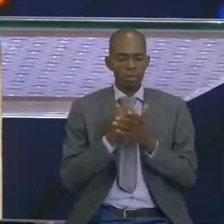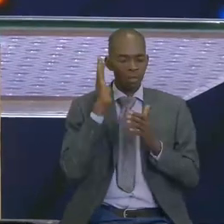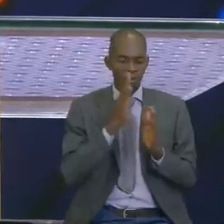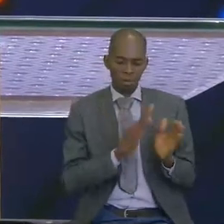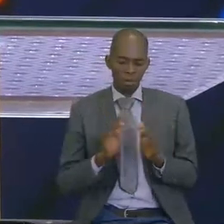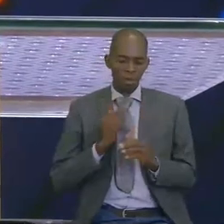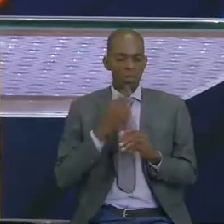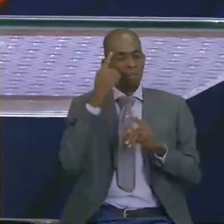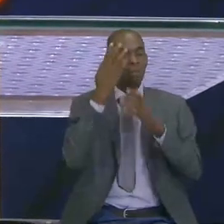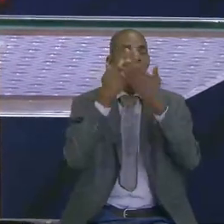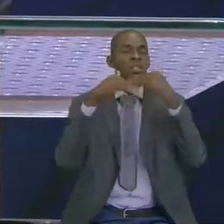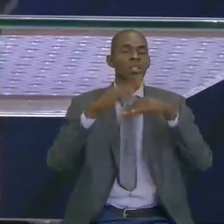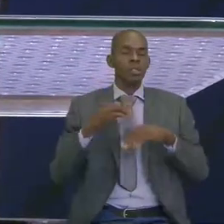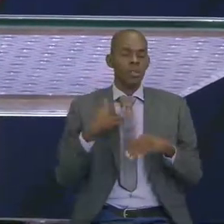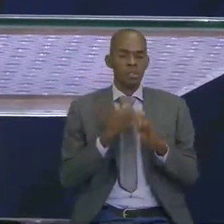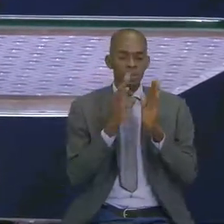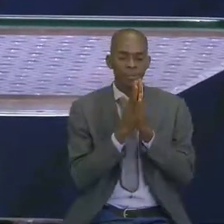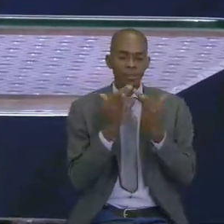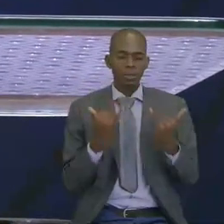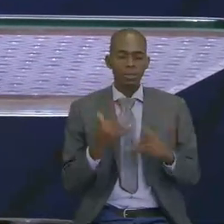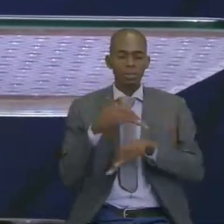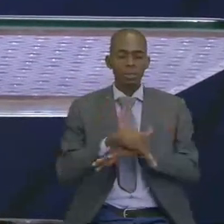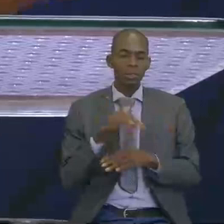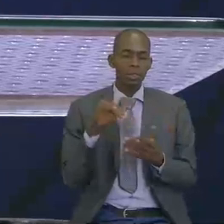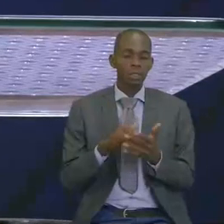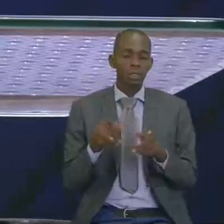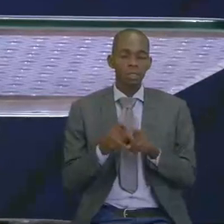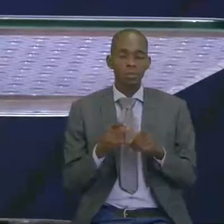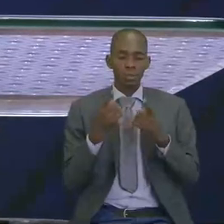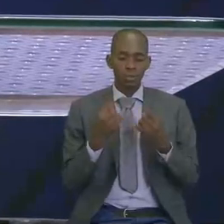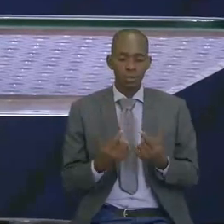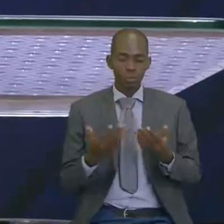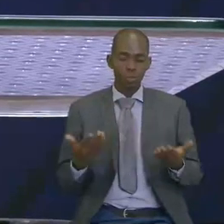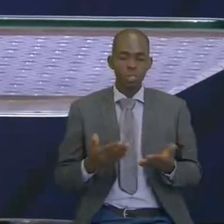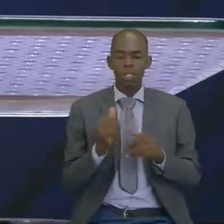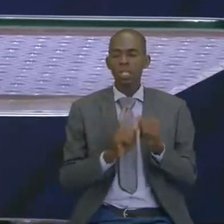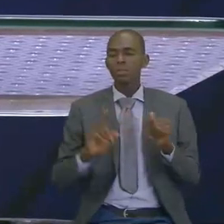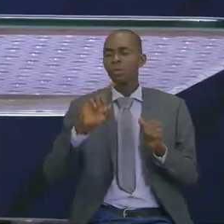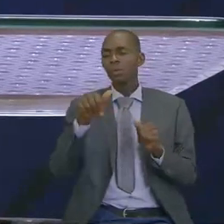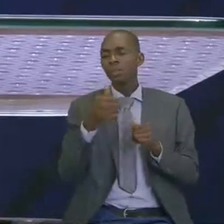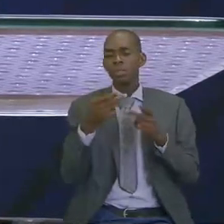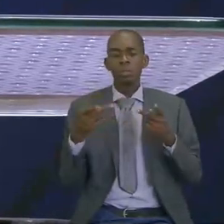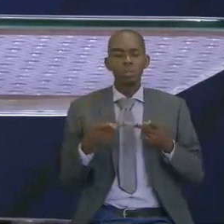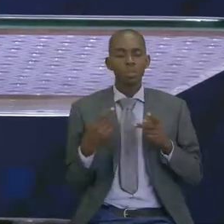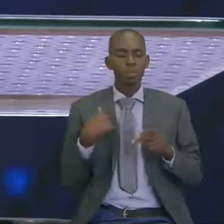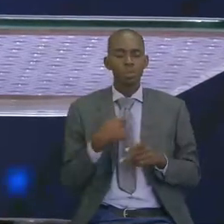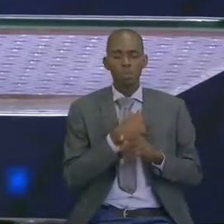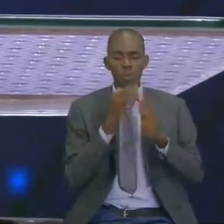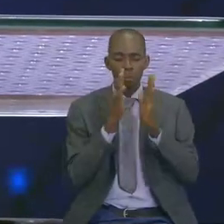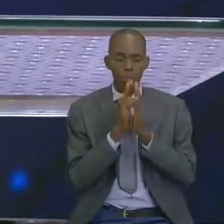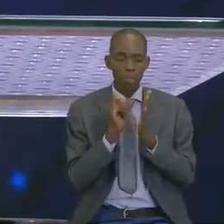le ciel. Nous prions ce soir comme nous sommes arrivés et entendre toute la parole, que cette